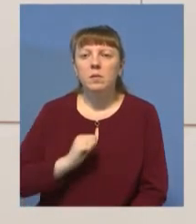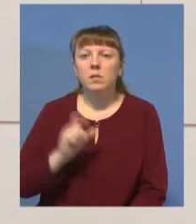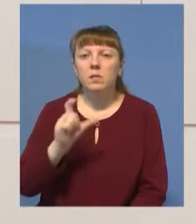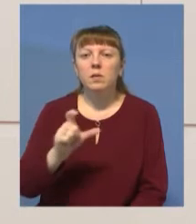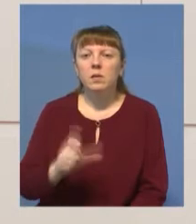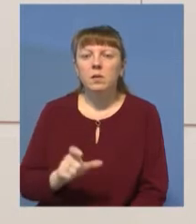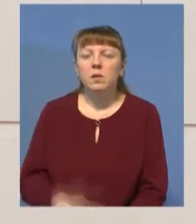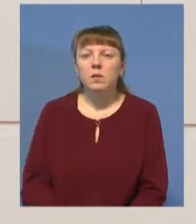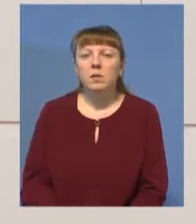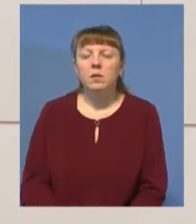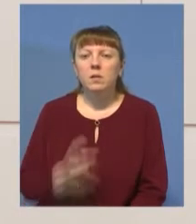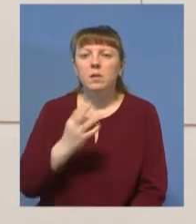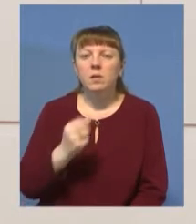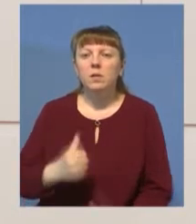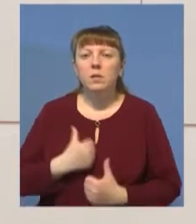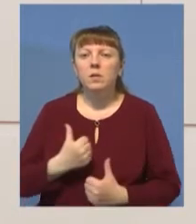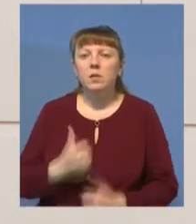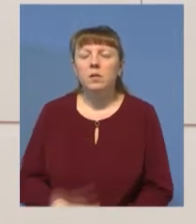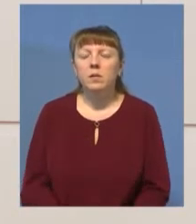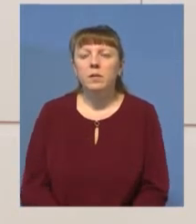человека, от той цели, на что он настроен.